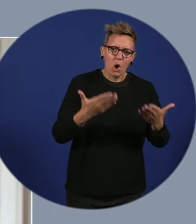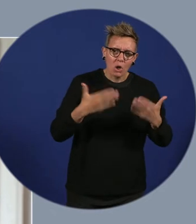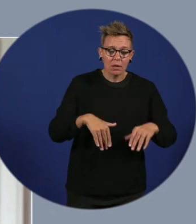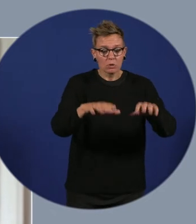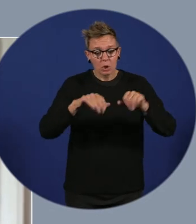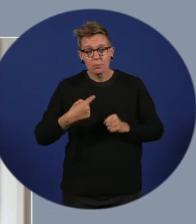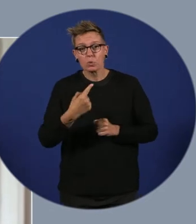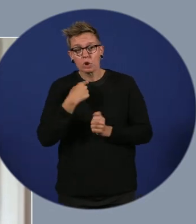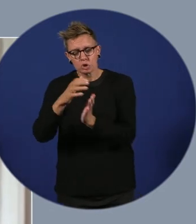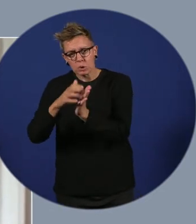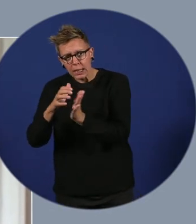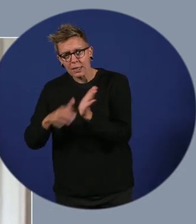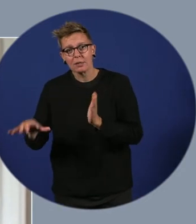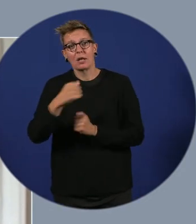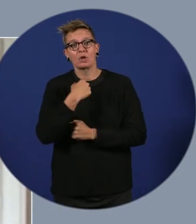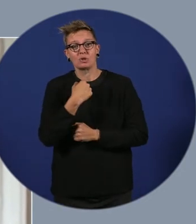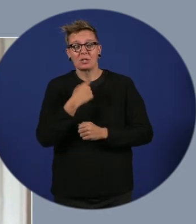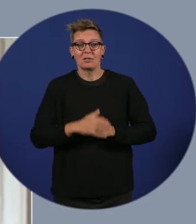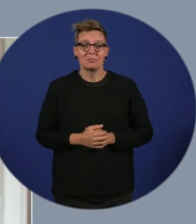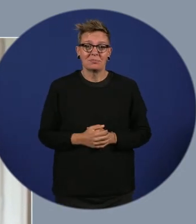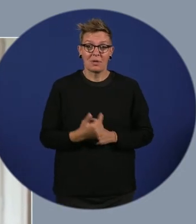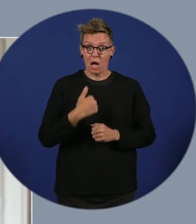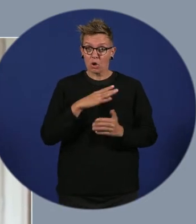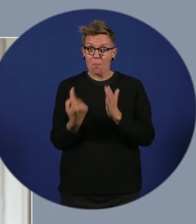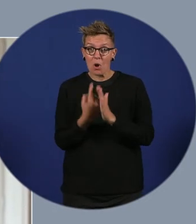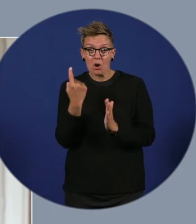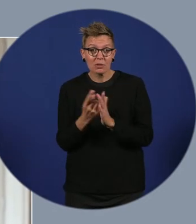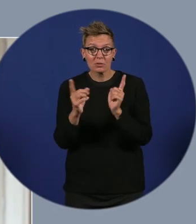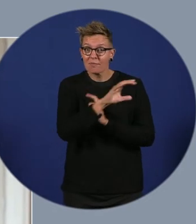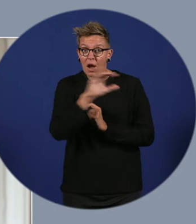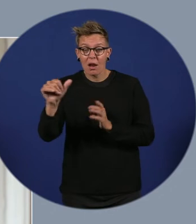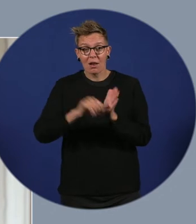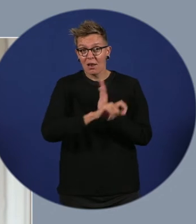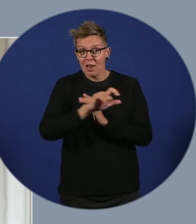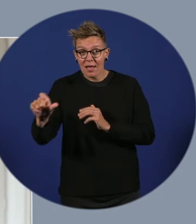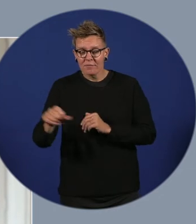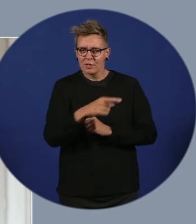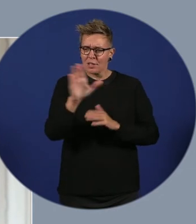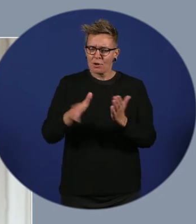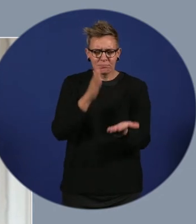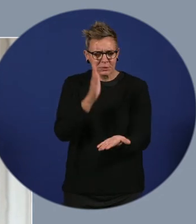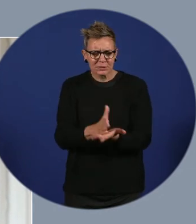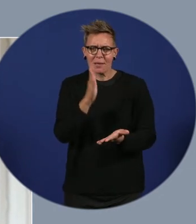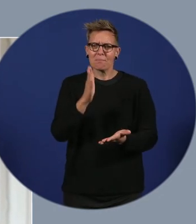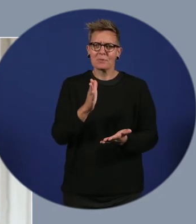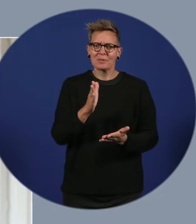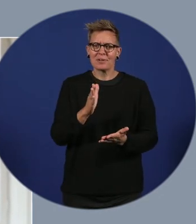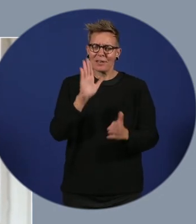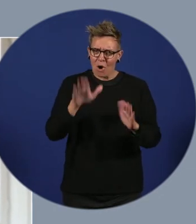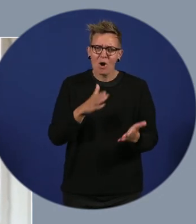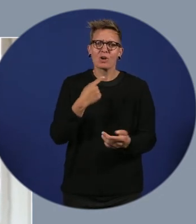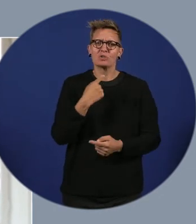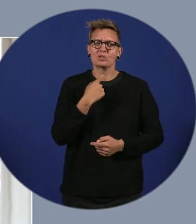räknat röster. Att få tala med alla er elever som tagit ställning och gjort er röst